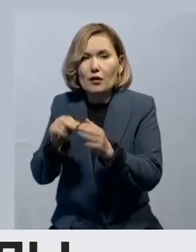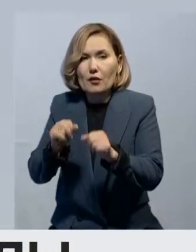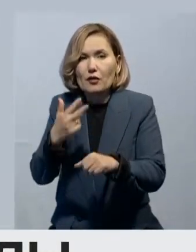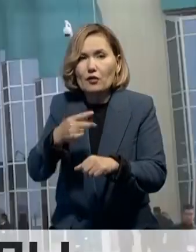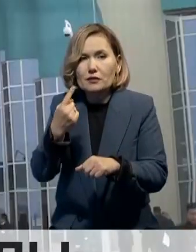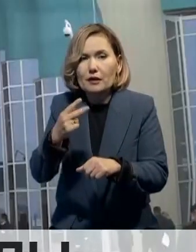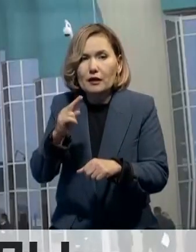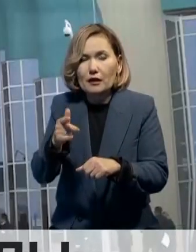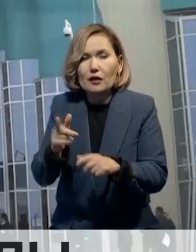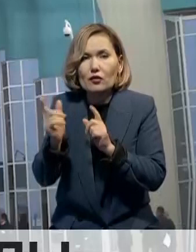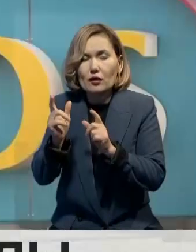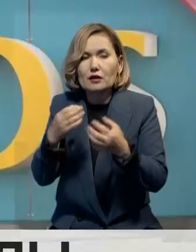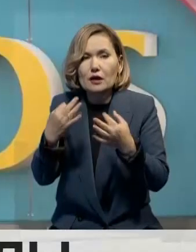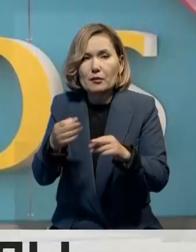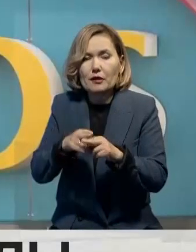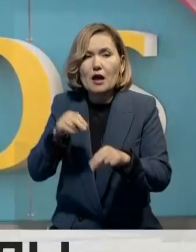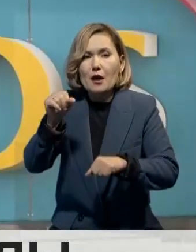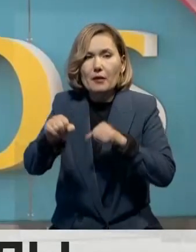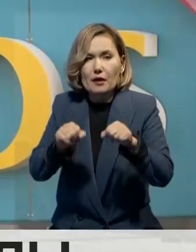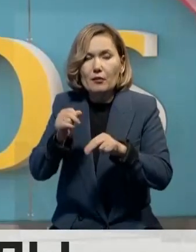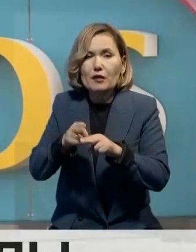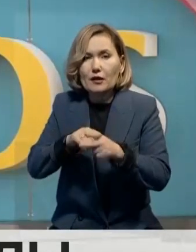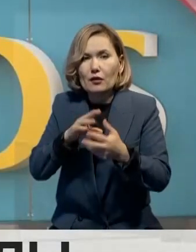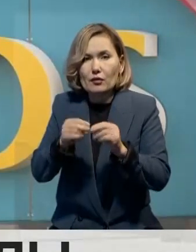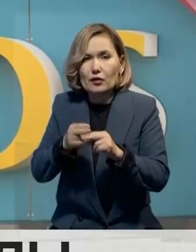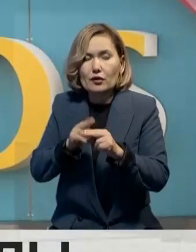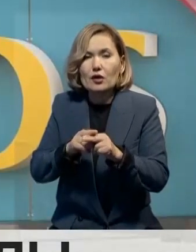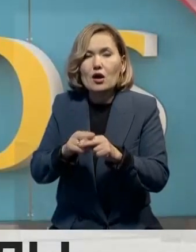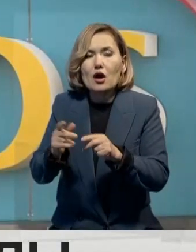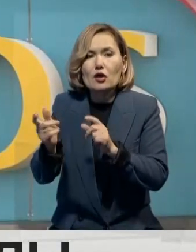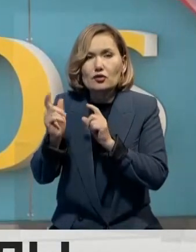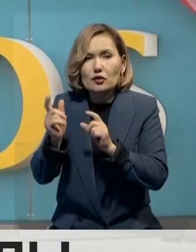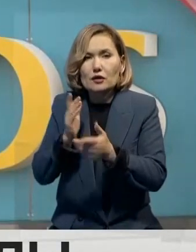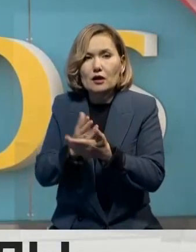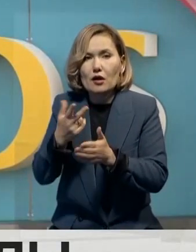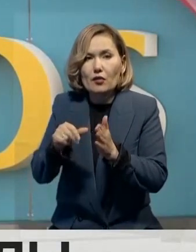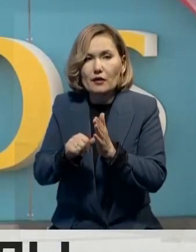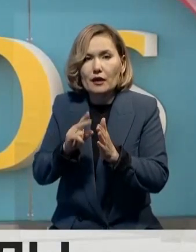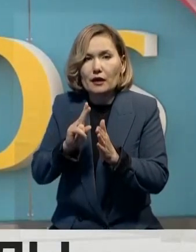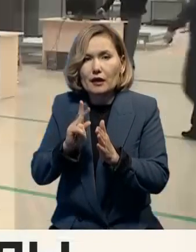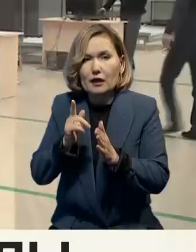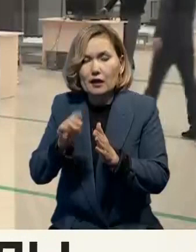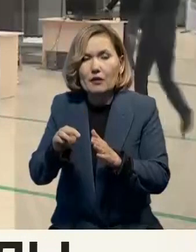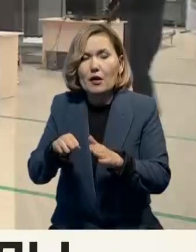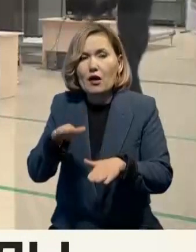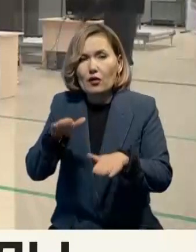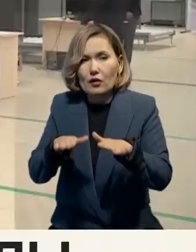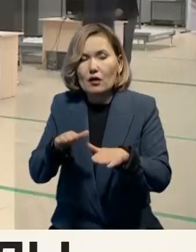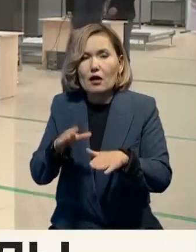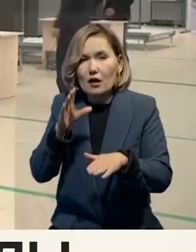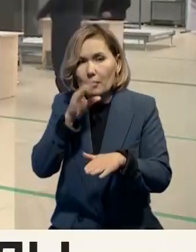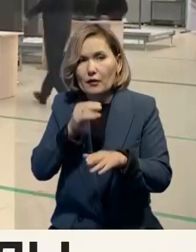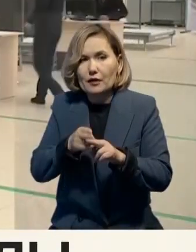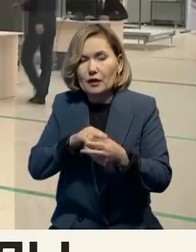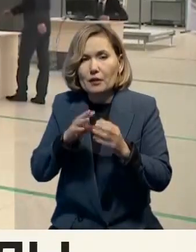31 келіден аспауы тиіс. Ал велосипед сияқты бөлінбейтін жүк болса 36 килограммға дейін өткізе алады. Алайда